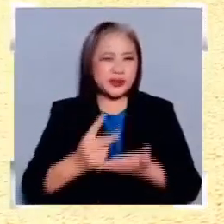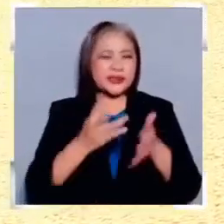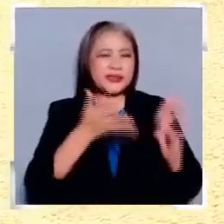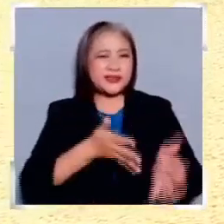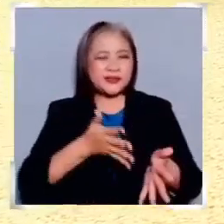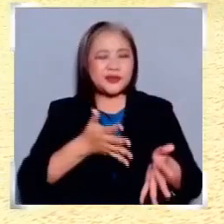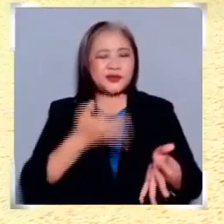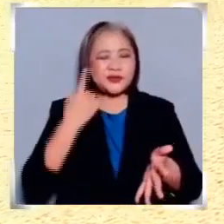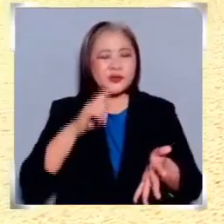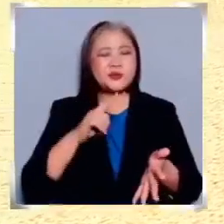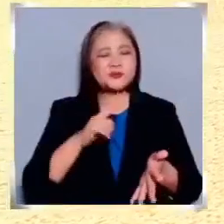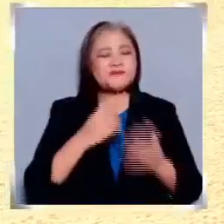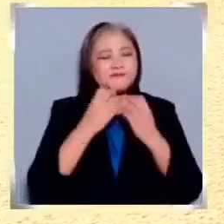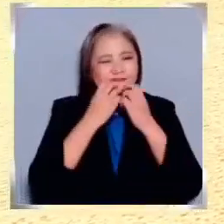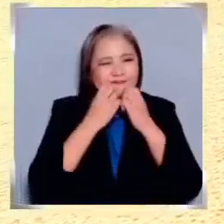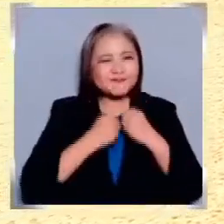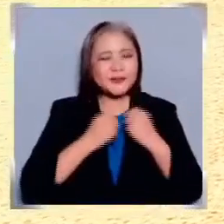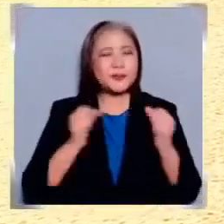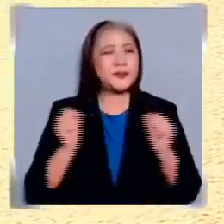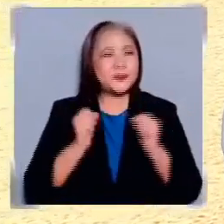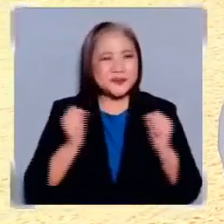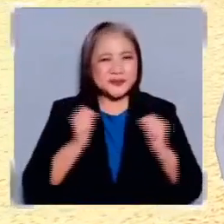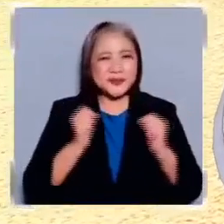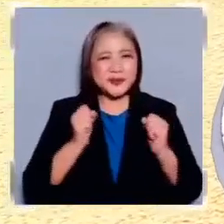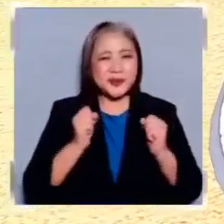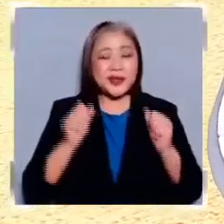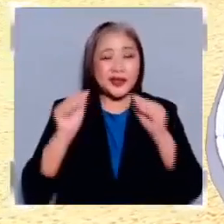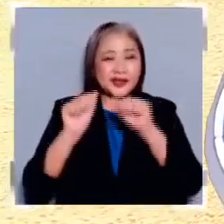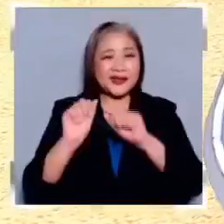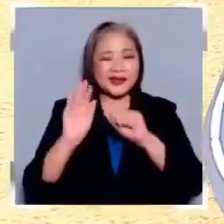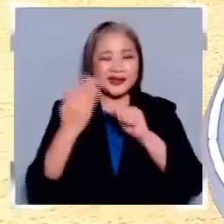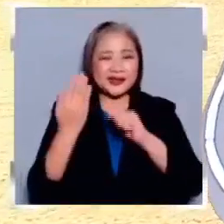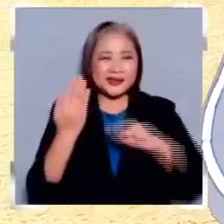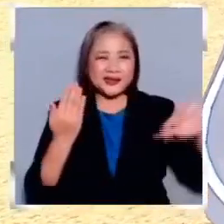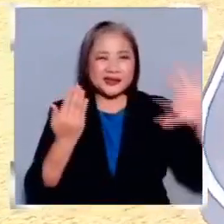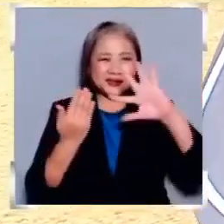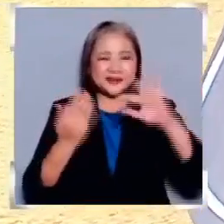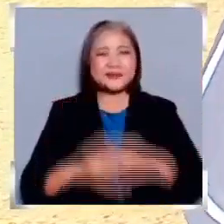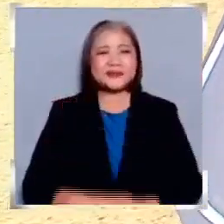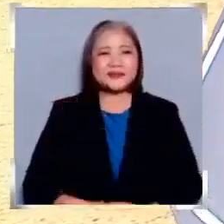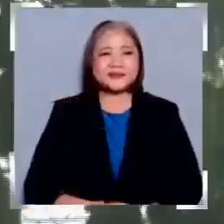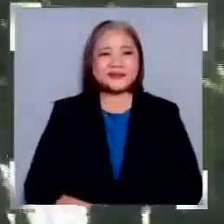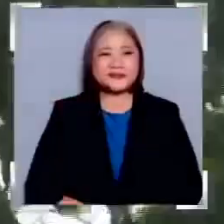kaya sulitin na ang lamig ng amihan. Saksi si Mark Salazar.